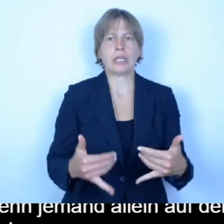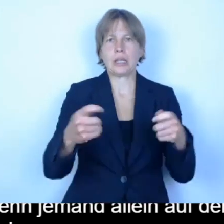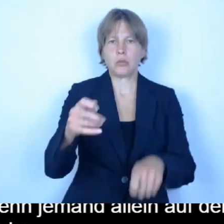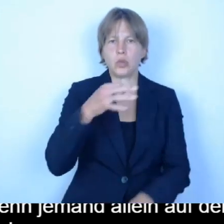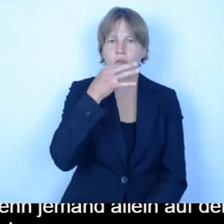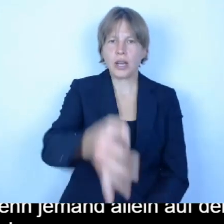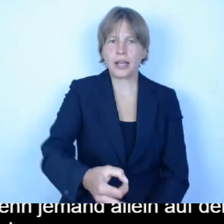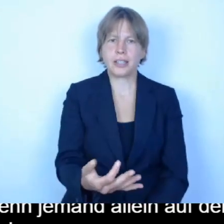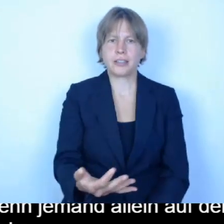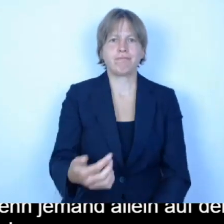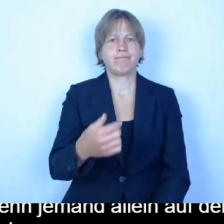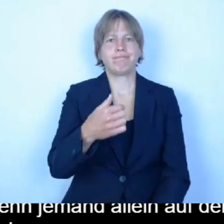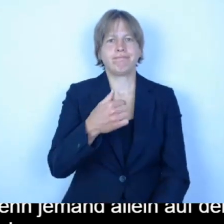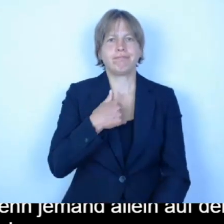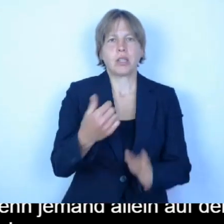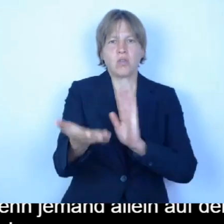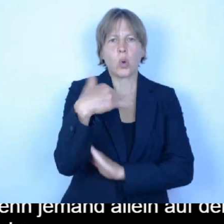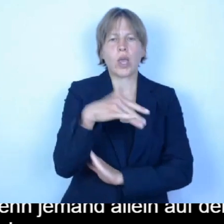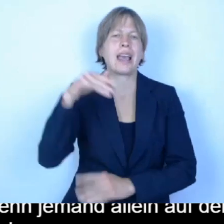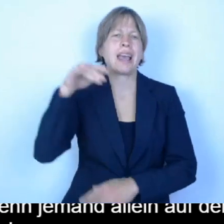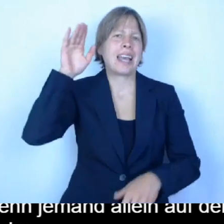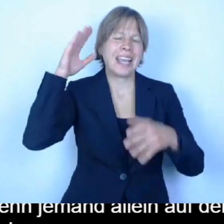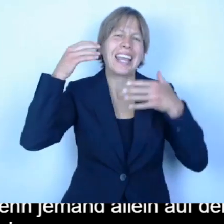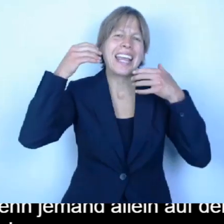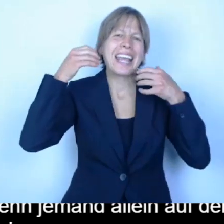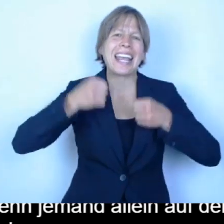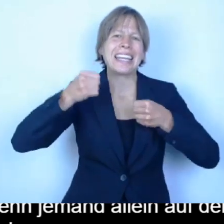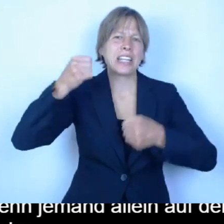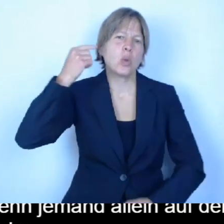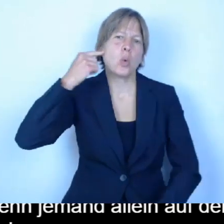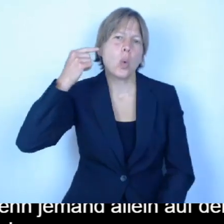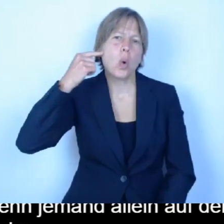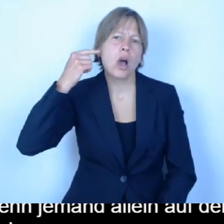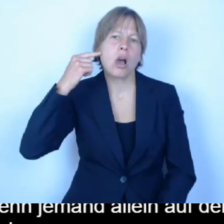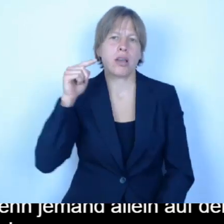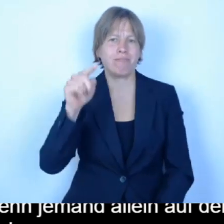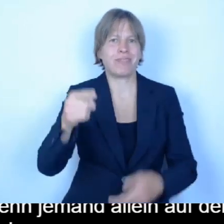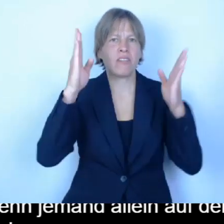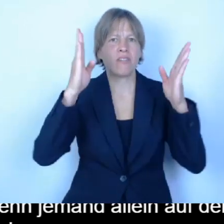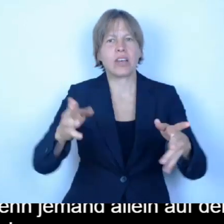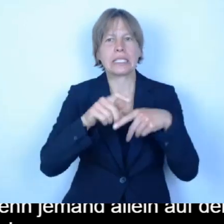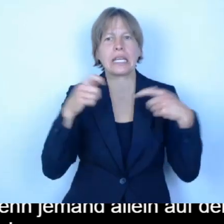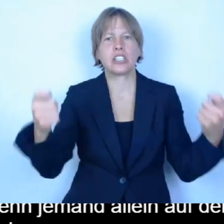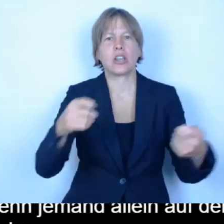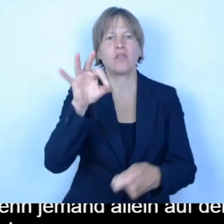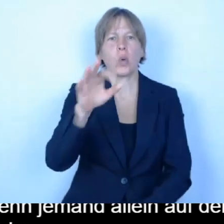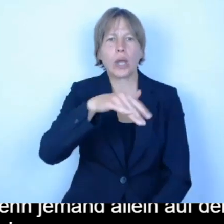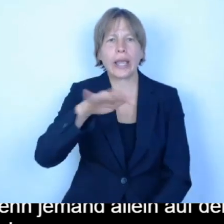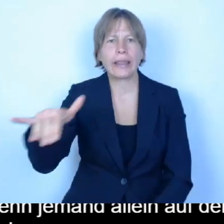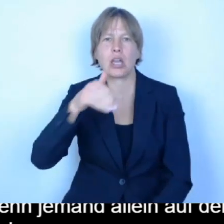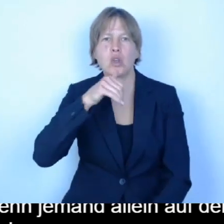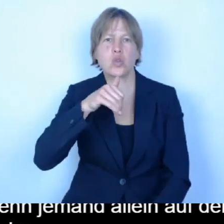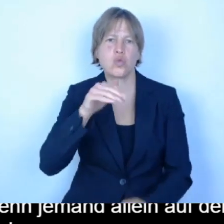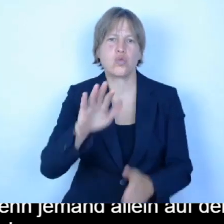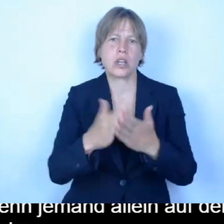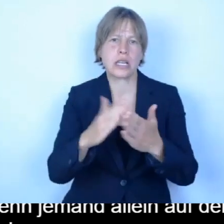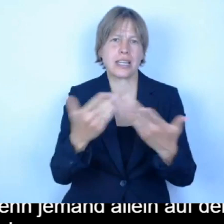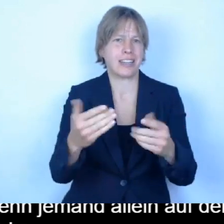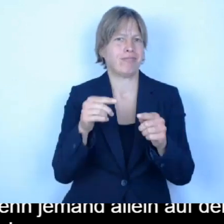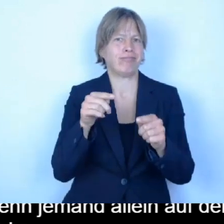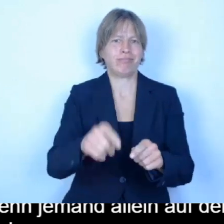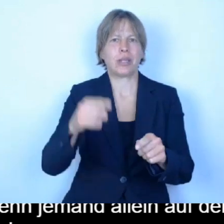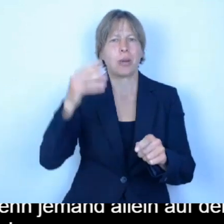Kinder oder Kinder aus lesefernen Familien noch stärker abgehängt werden. Wird es irgendwelche Förderprogramme geben